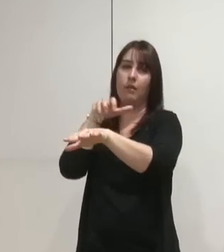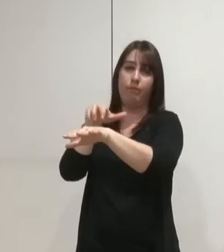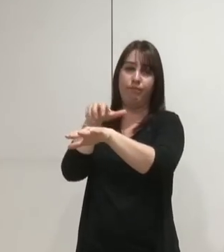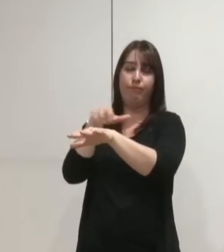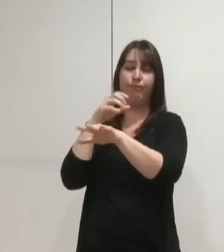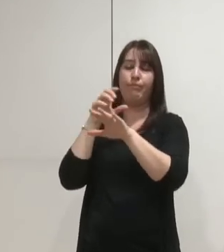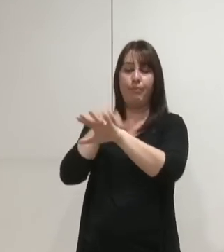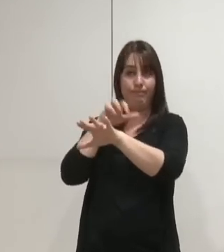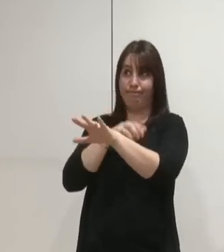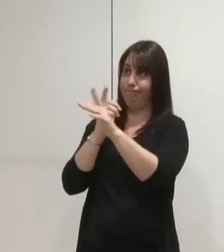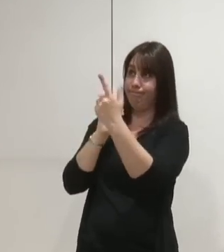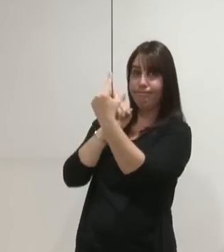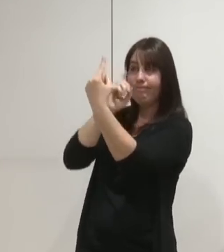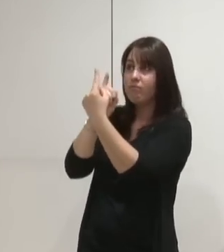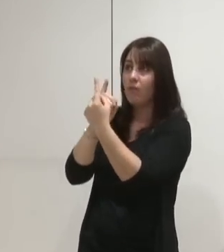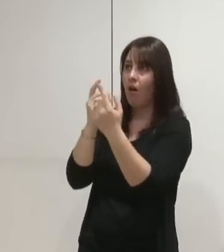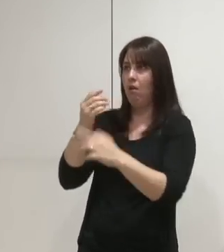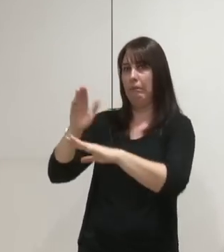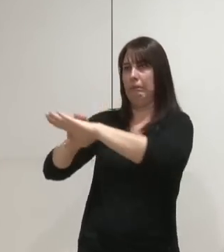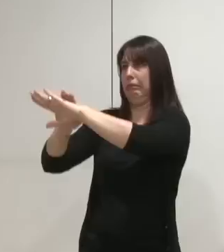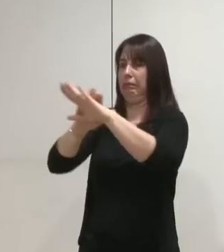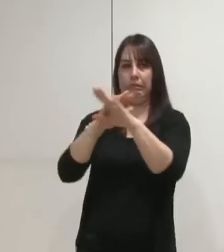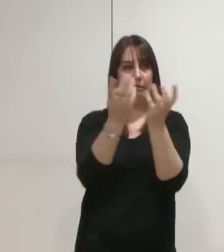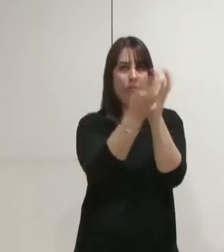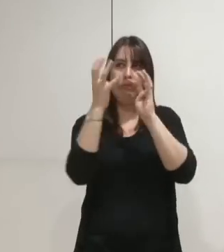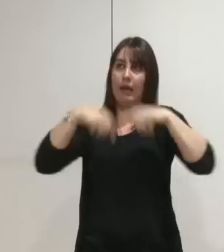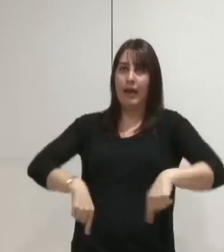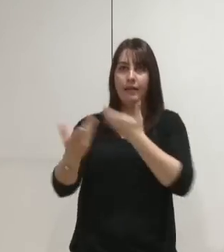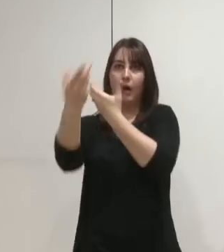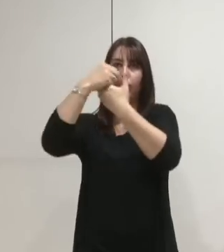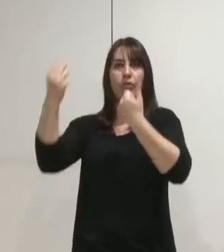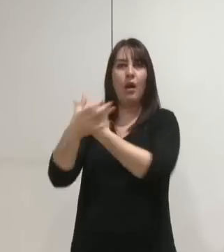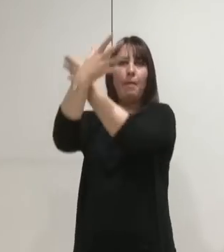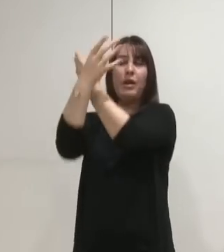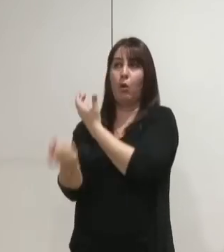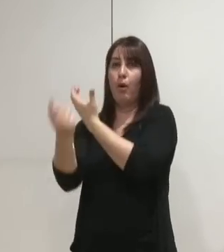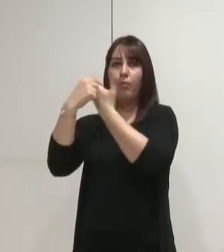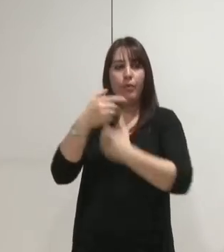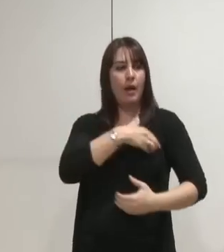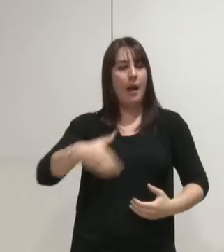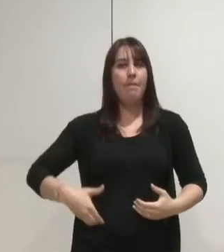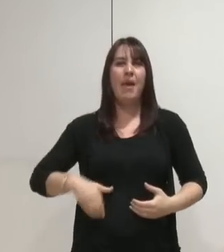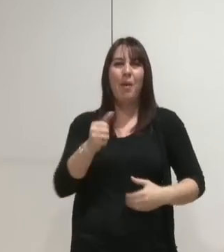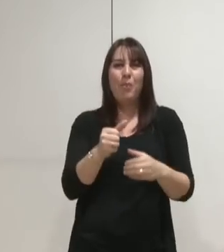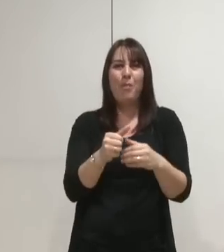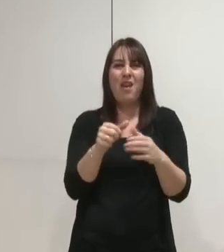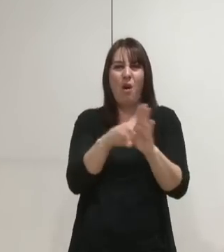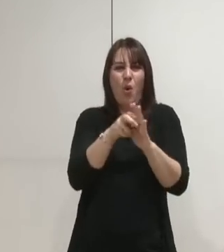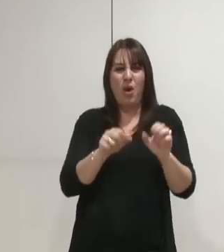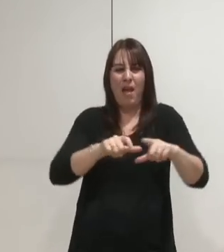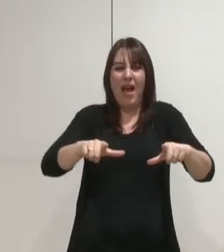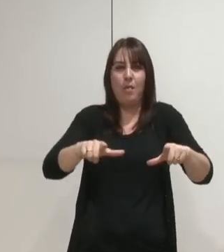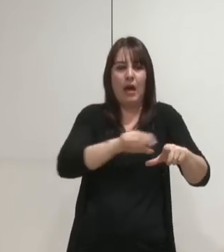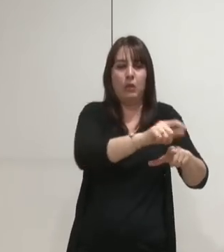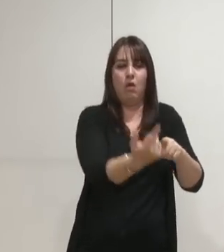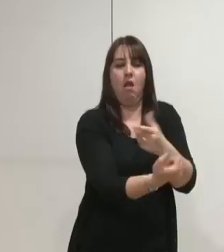réunion de travail réunissant les services de l'État de la métropole des maires de la première couronne de l'agglomération